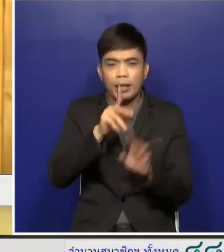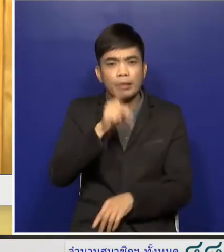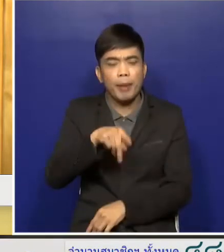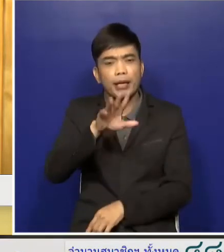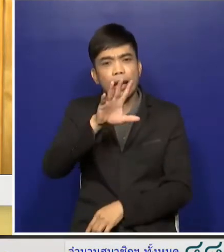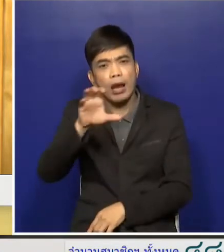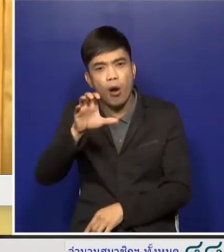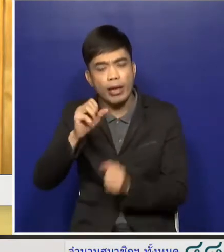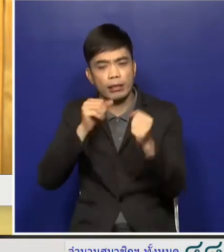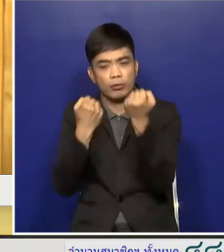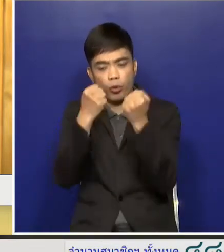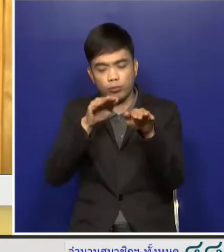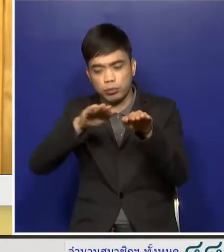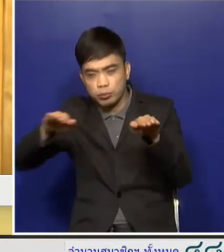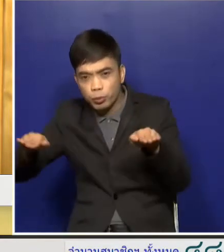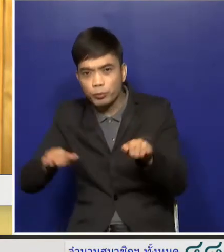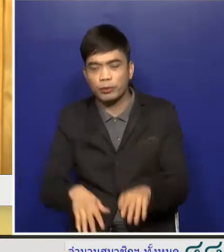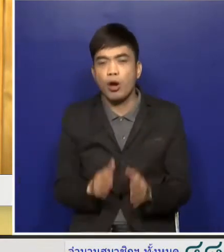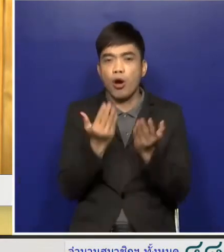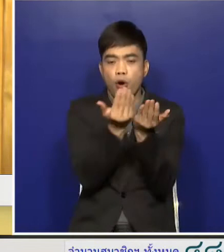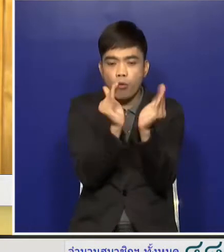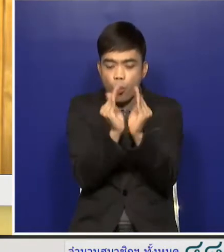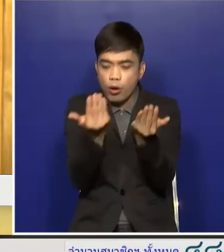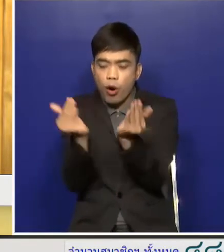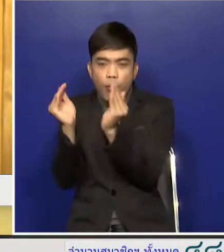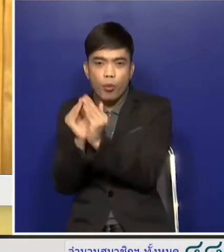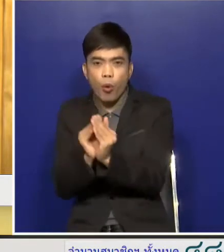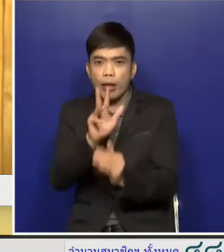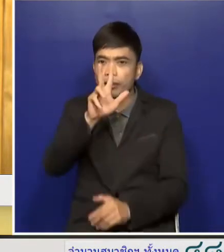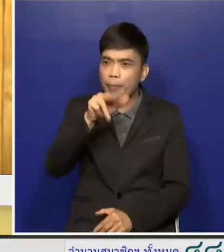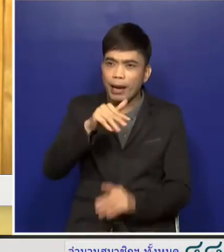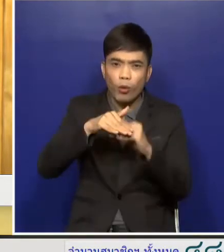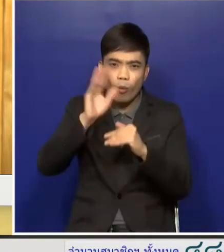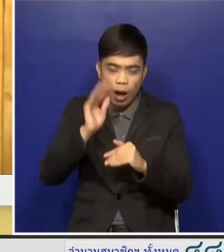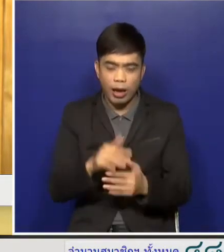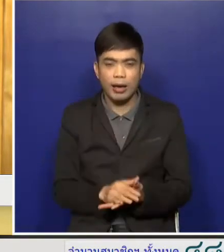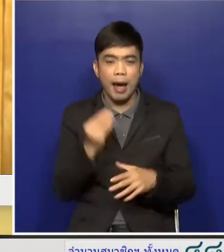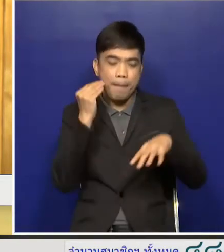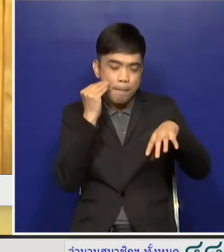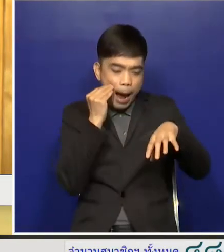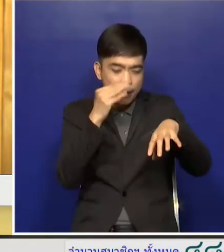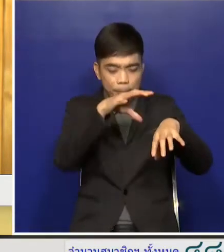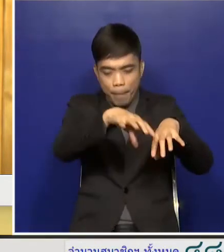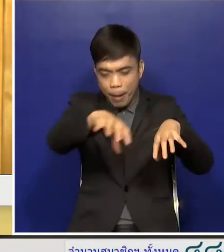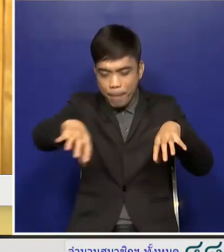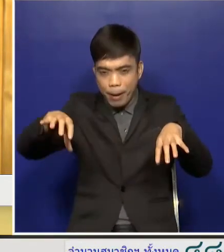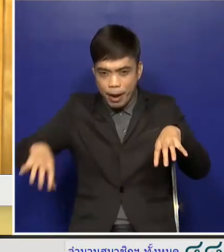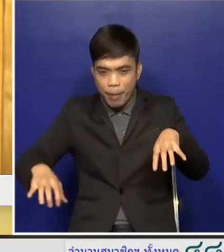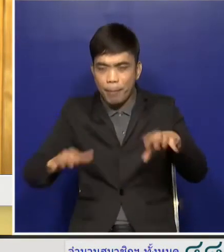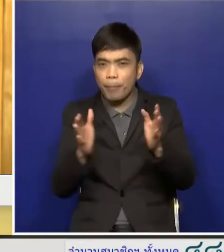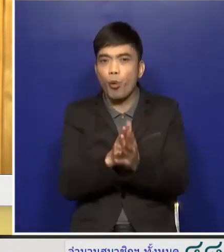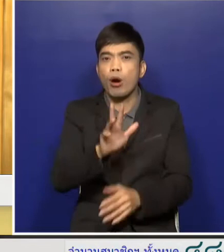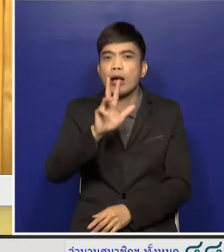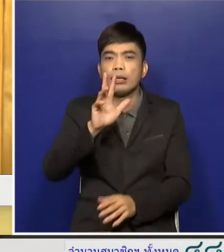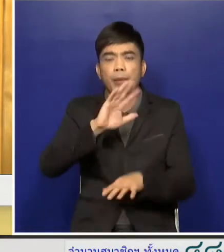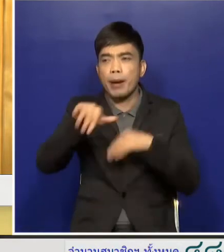ครัวท่านประธานมีบ้านทรงหมู่1บ้านเหล่าโปหมู่2แล้วก็บ้านทรงหมู่8นะครับรวมประมาณ300